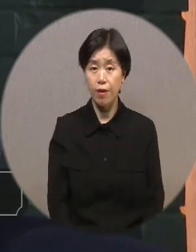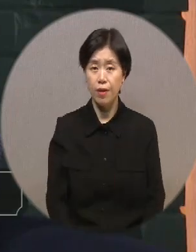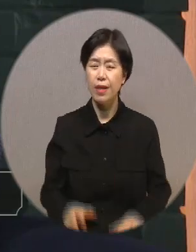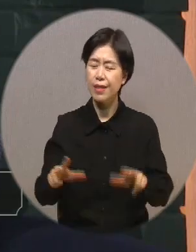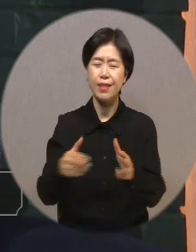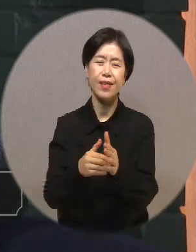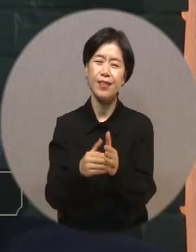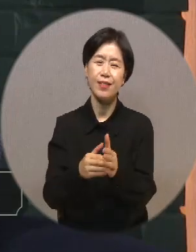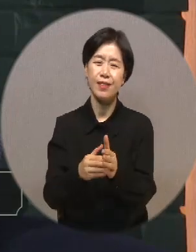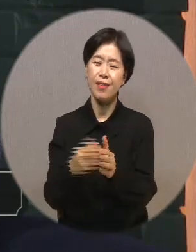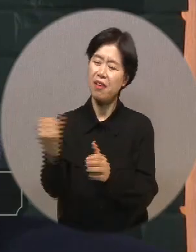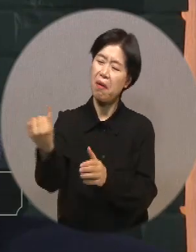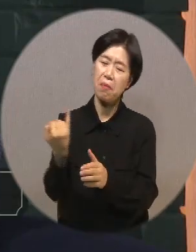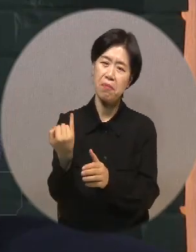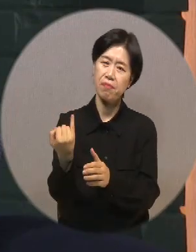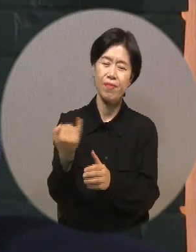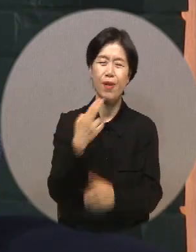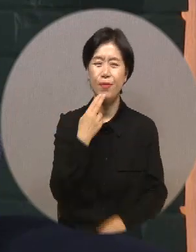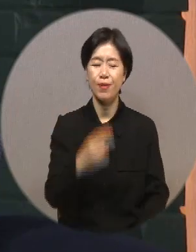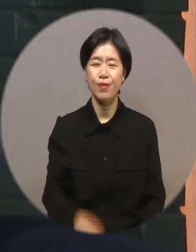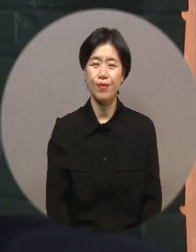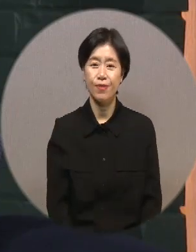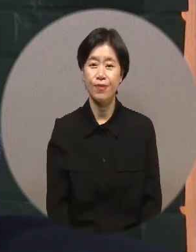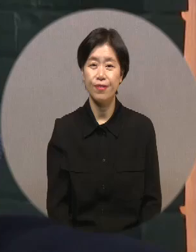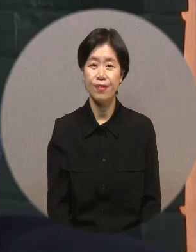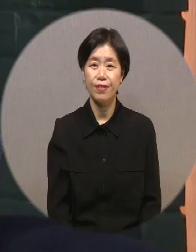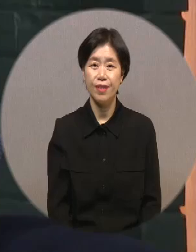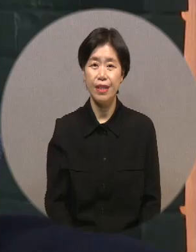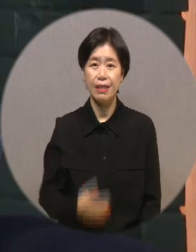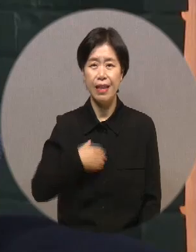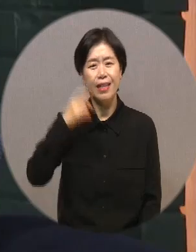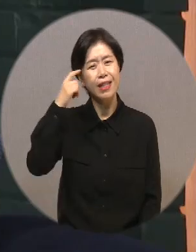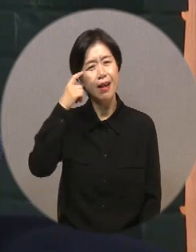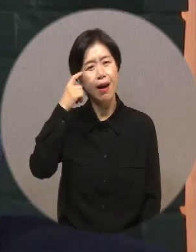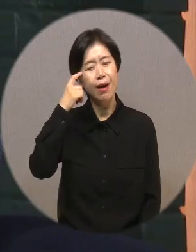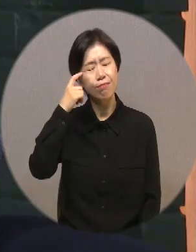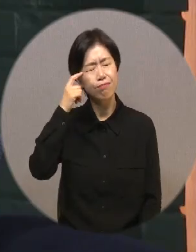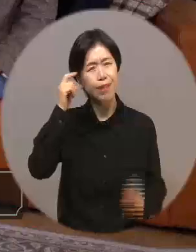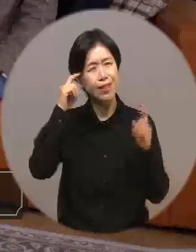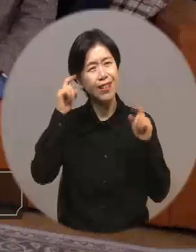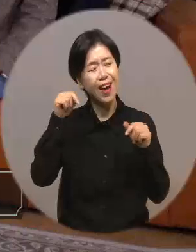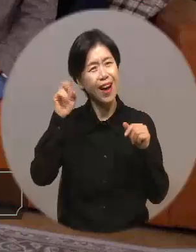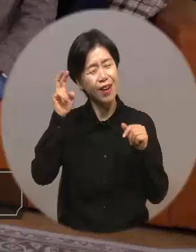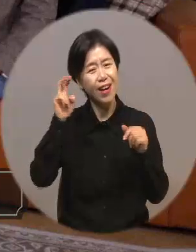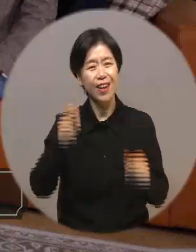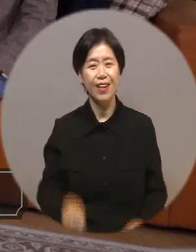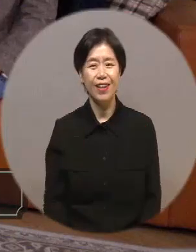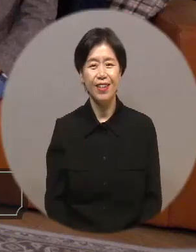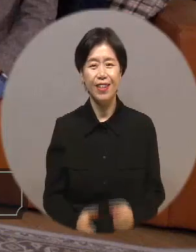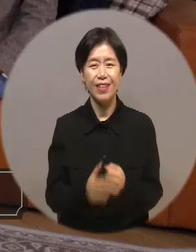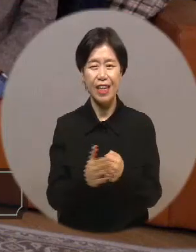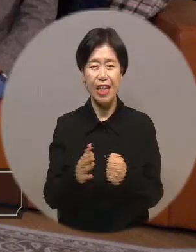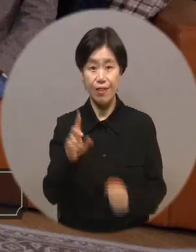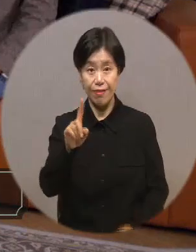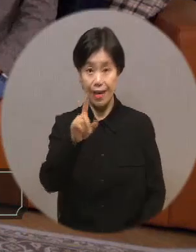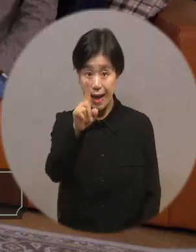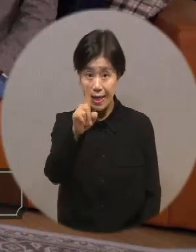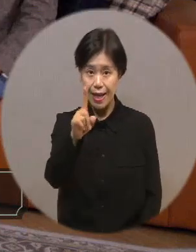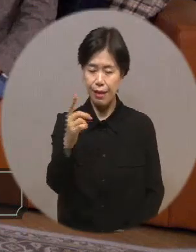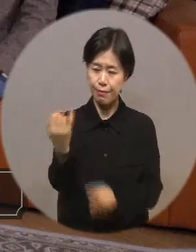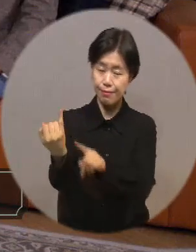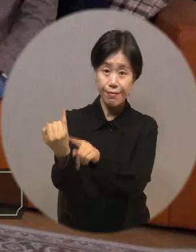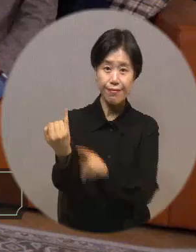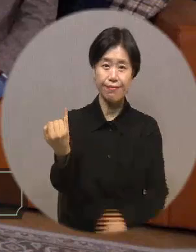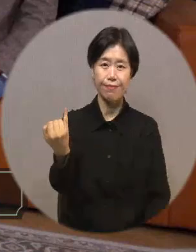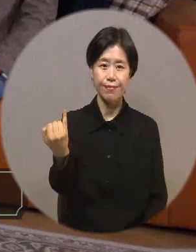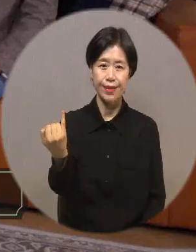아직까지 현재로서는 저희 마음이 제가 좀 철이 없어요. 그래서 아직은 철이 없어서 뭔가 이렇게 한 사람을